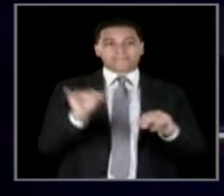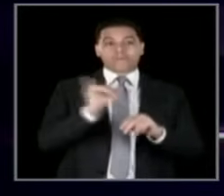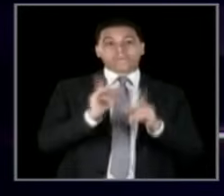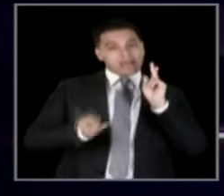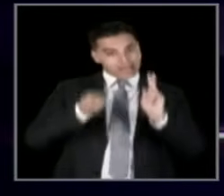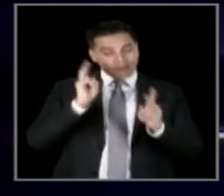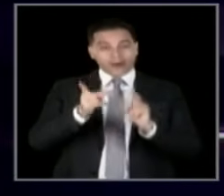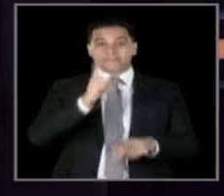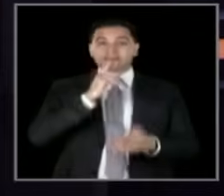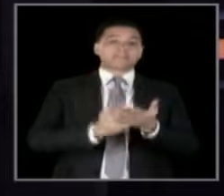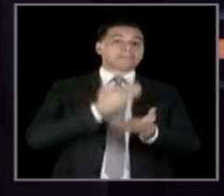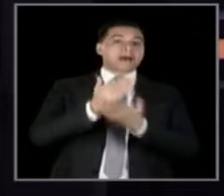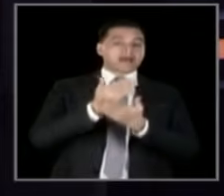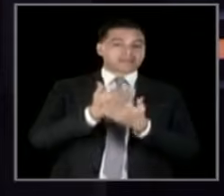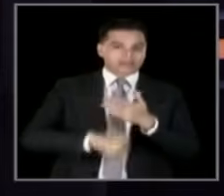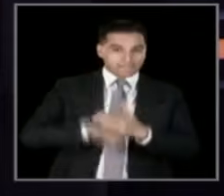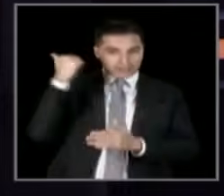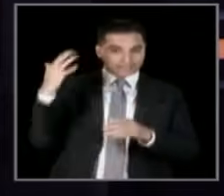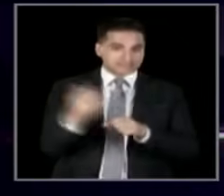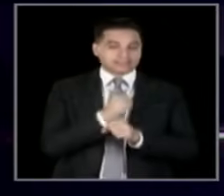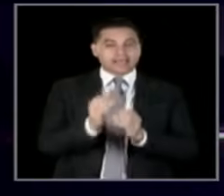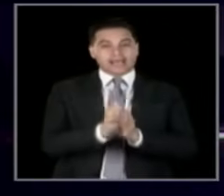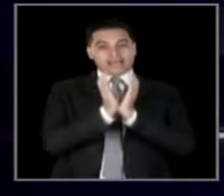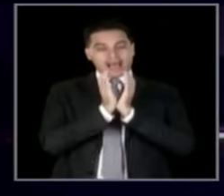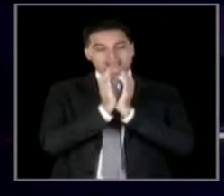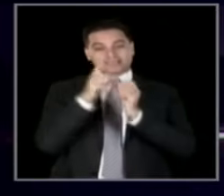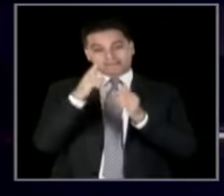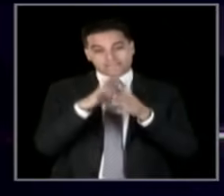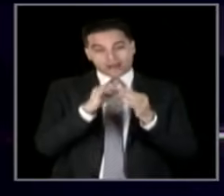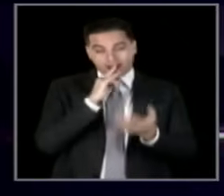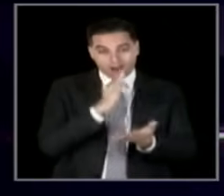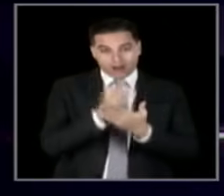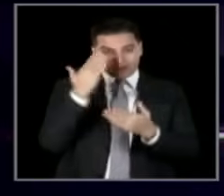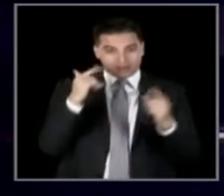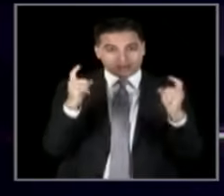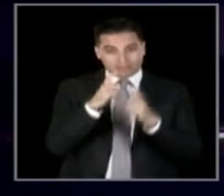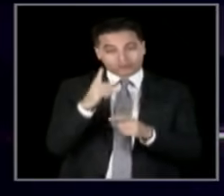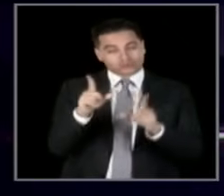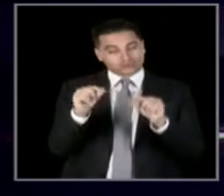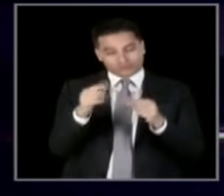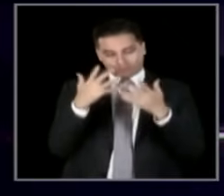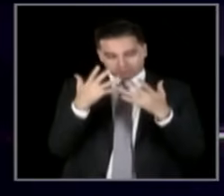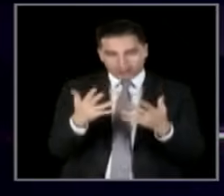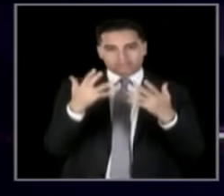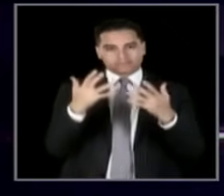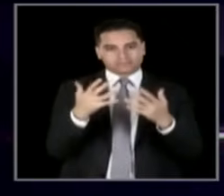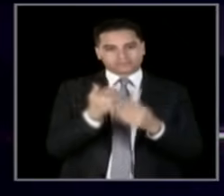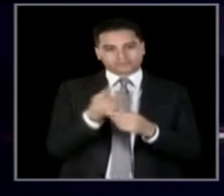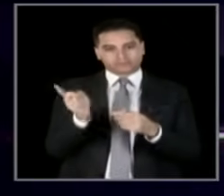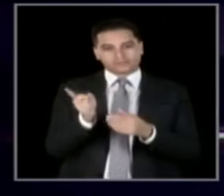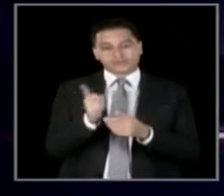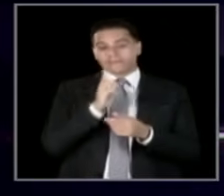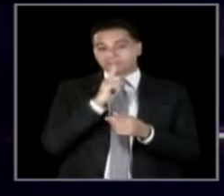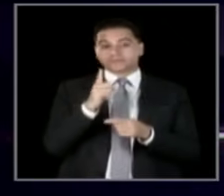نحتفل لما ننجز، صح؟ الحقيقة الماتش اللي فات أنتوا كنتوا مبهرين،